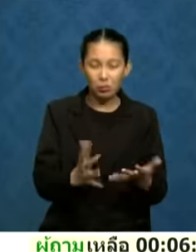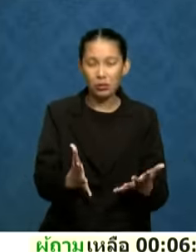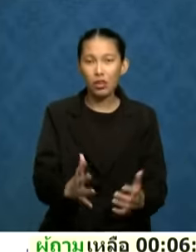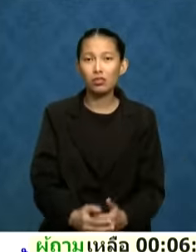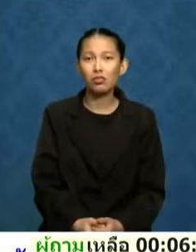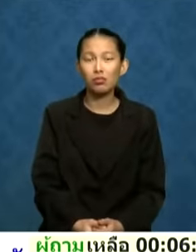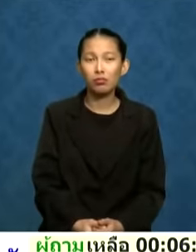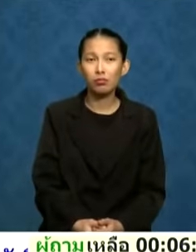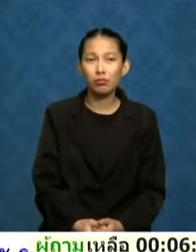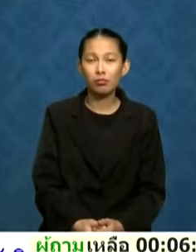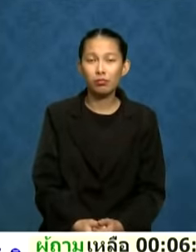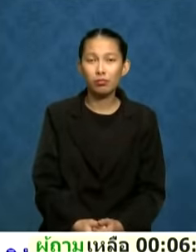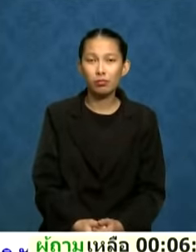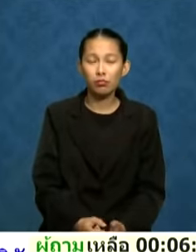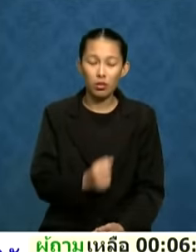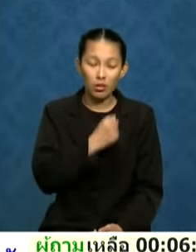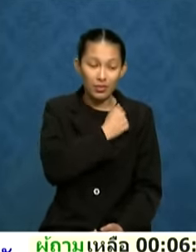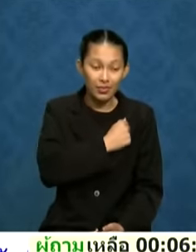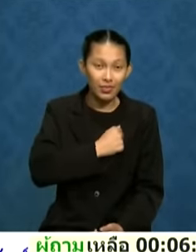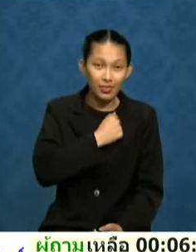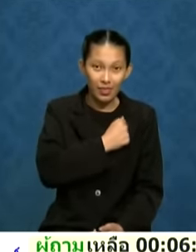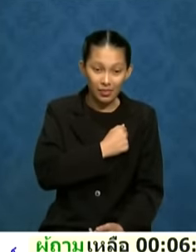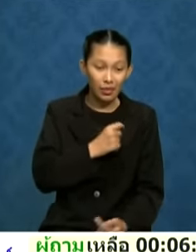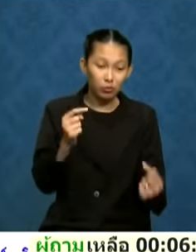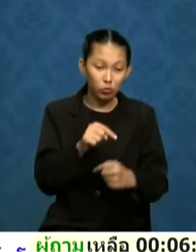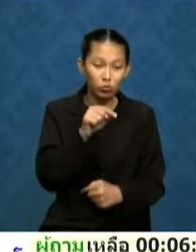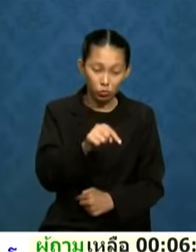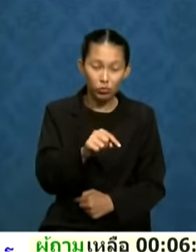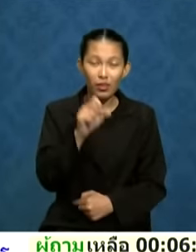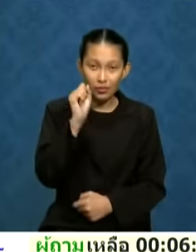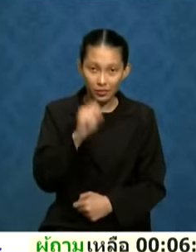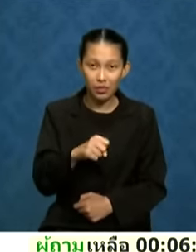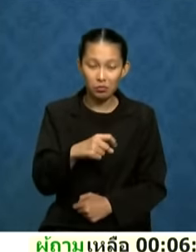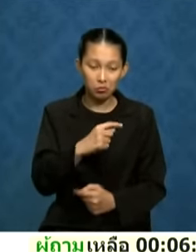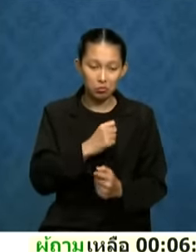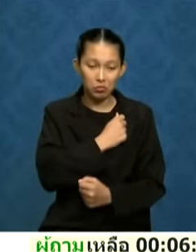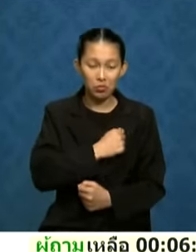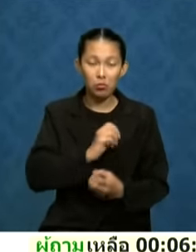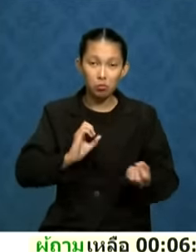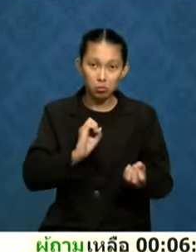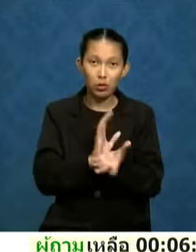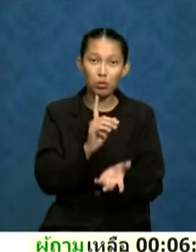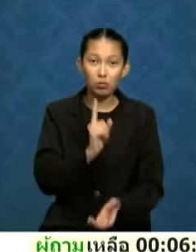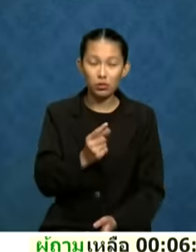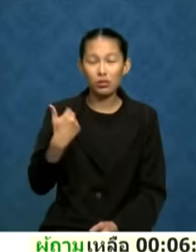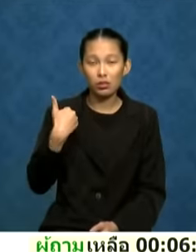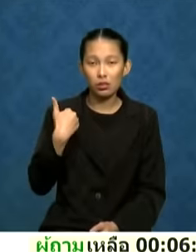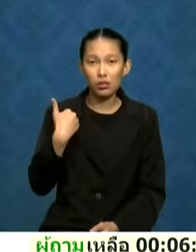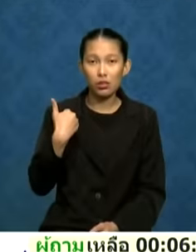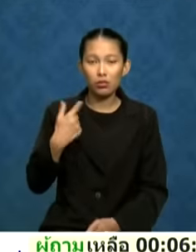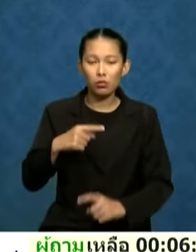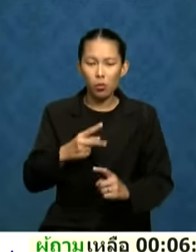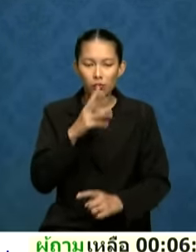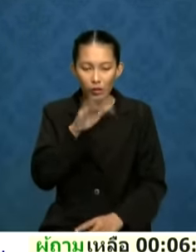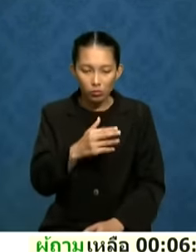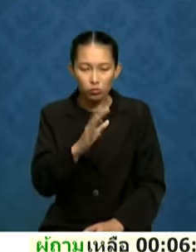นี้การเสียใจกับเหตุการณนะครับเฉยใจกับส่ที่เกิดขึนแล้วก็คงต้องเอาบทเดียนเห่านั้มา